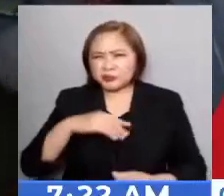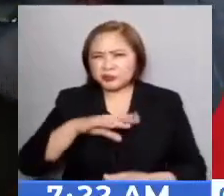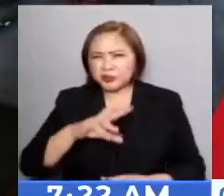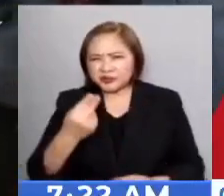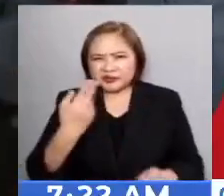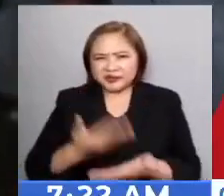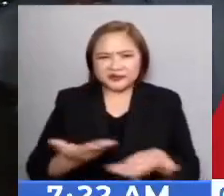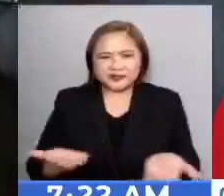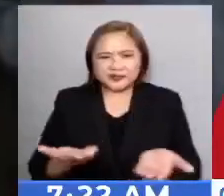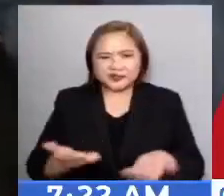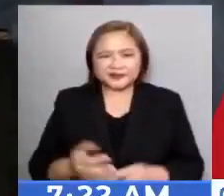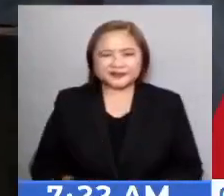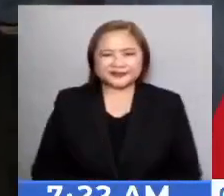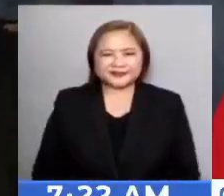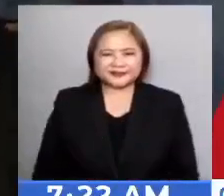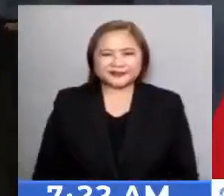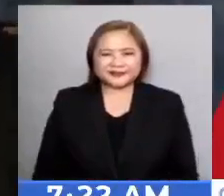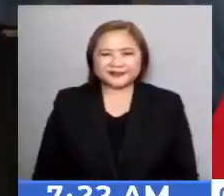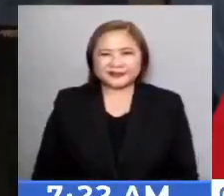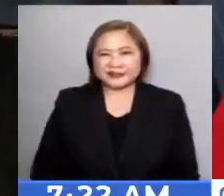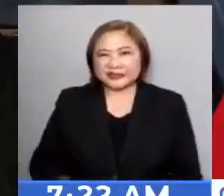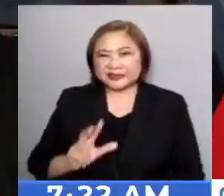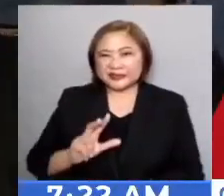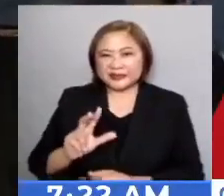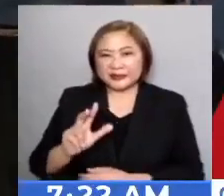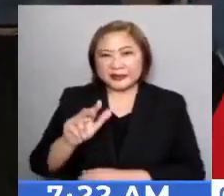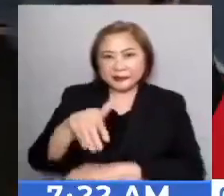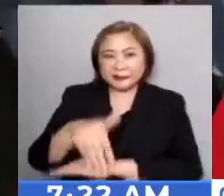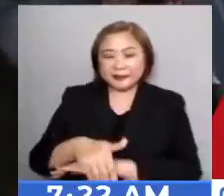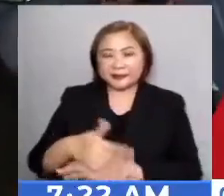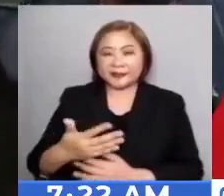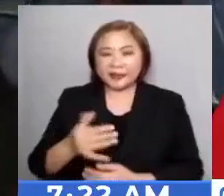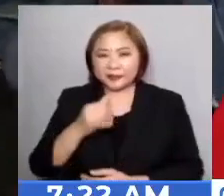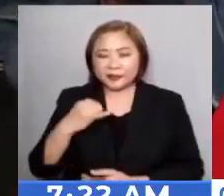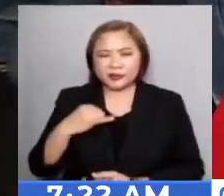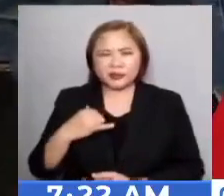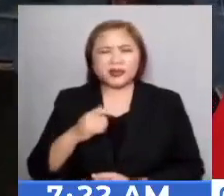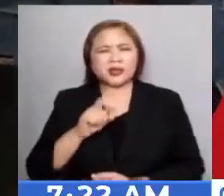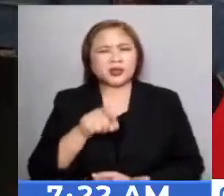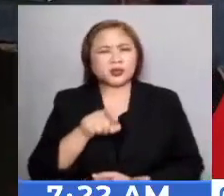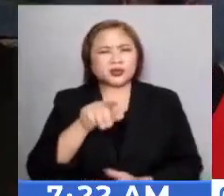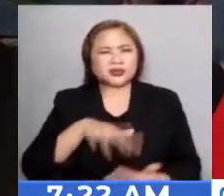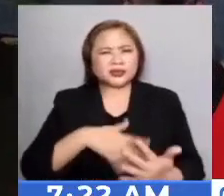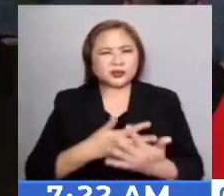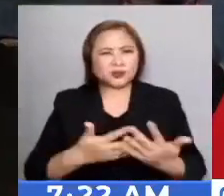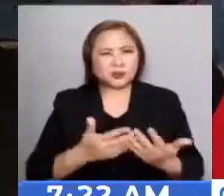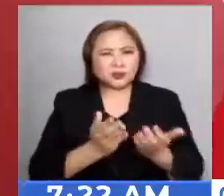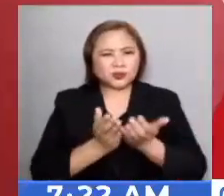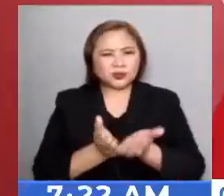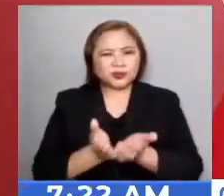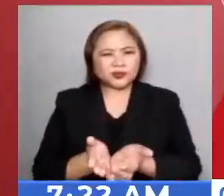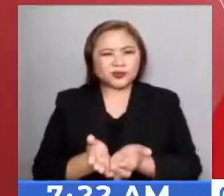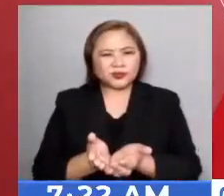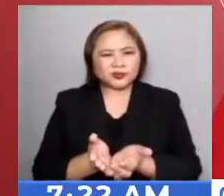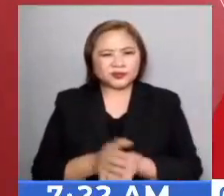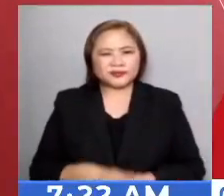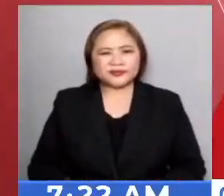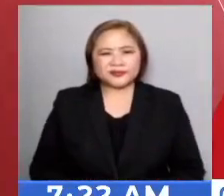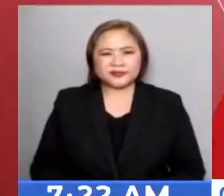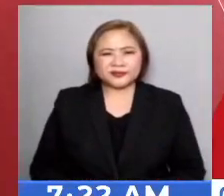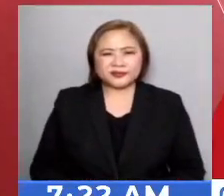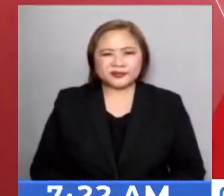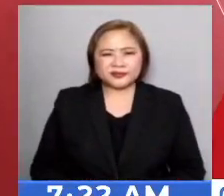3 dumating. 3 p.m.? Yes. Dahil supposedly po, kailan po yung inyong trip? December 21. Kahapon po yun. Nang